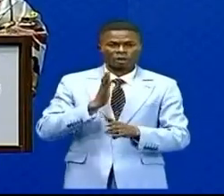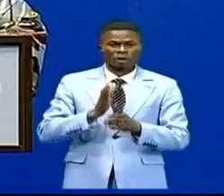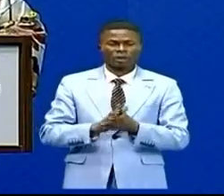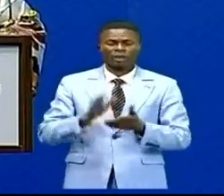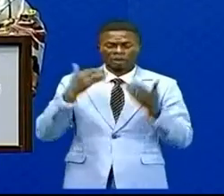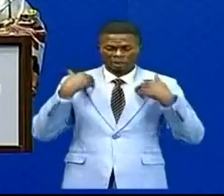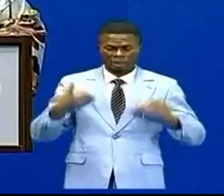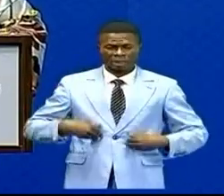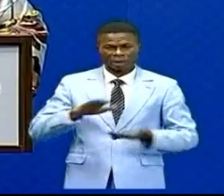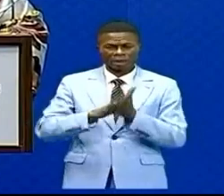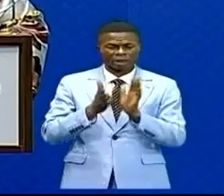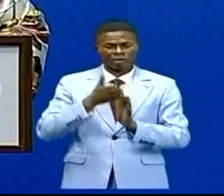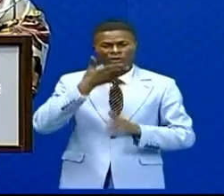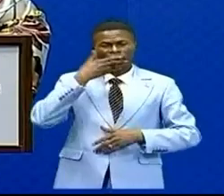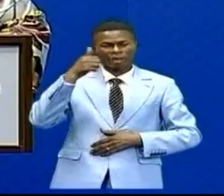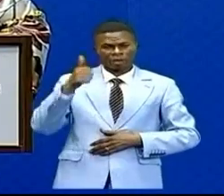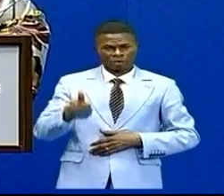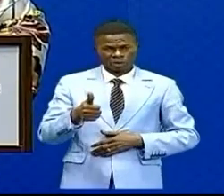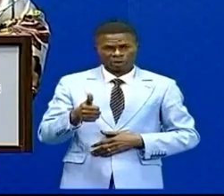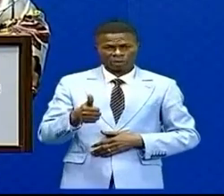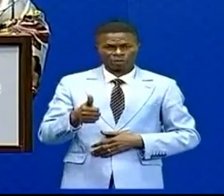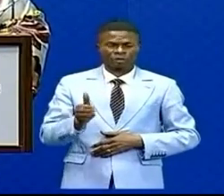rétablissement.